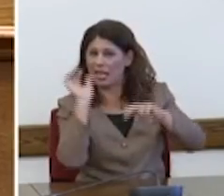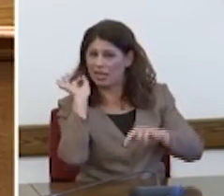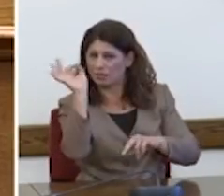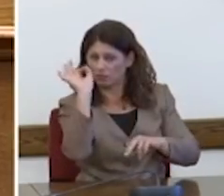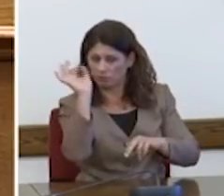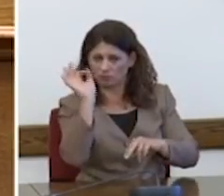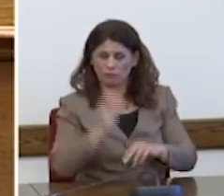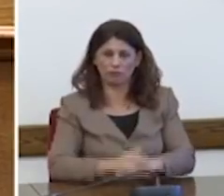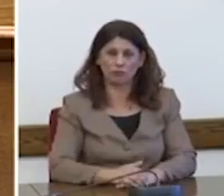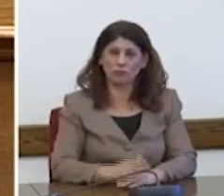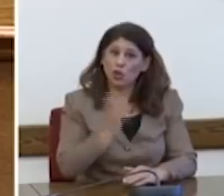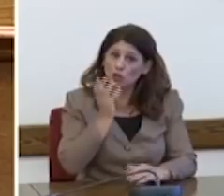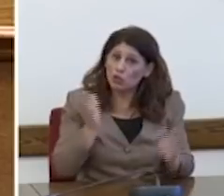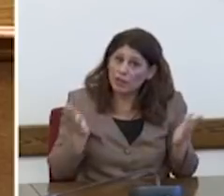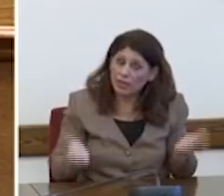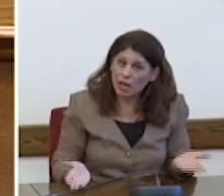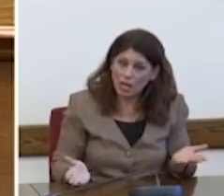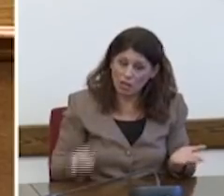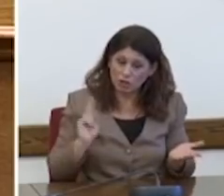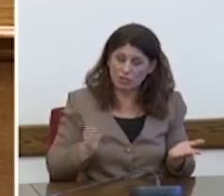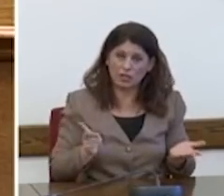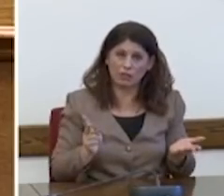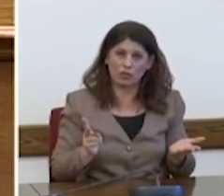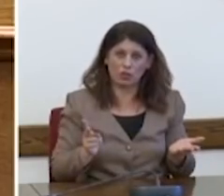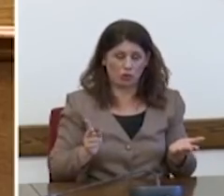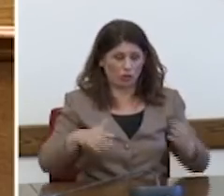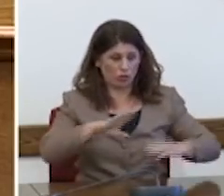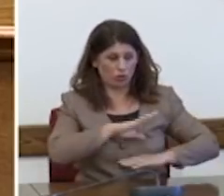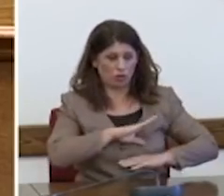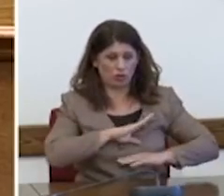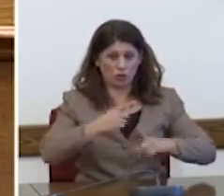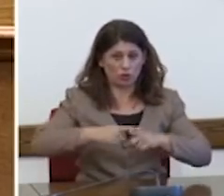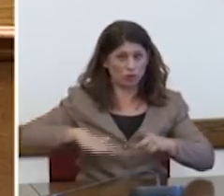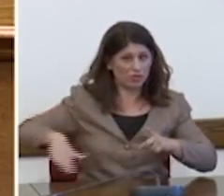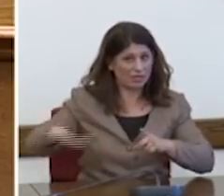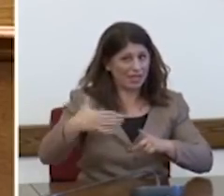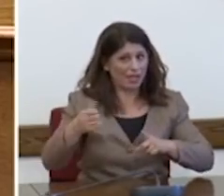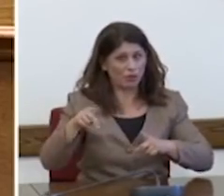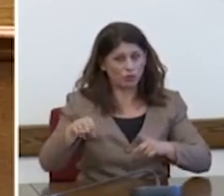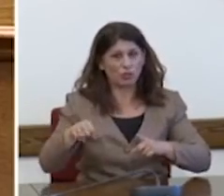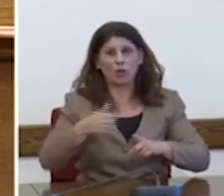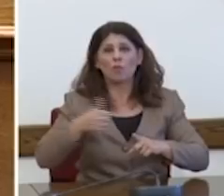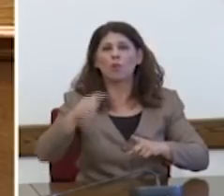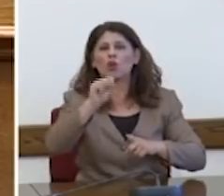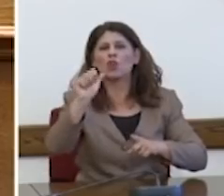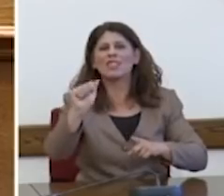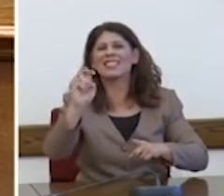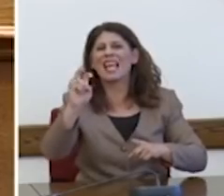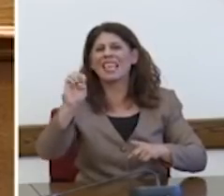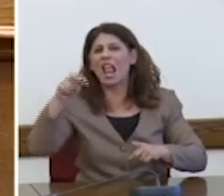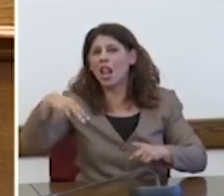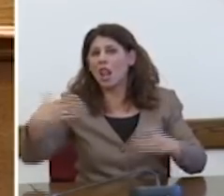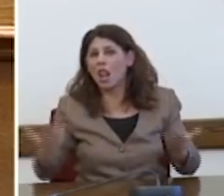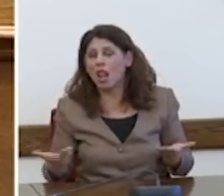μιλάτε? Οι κίνδυνοι για τις ένοπλες δυνάμεις και για τον ελληνικό λαό έχουν να κάνουν μόνο με το Σαχέλ? Δεν έχουν να κάνουν με τις